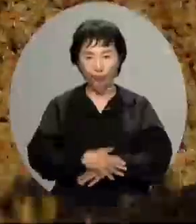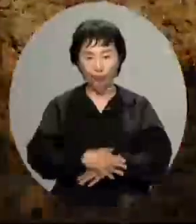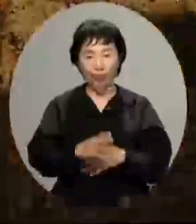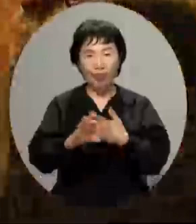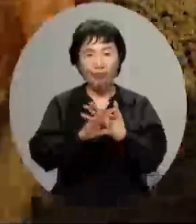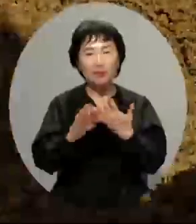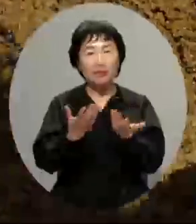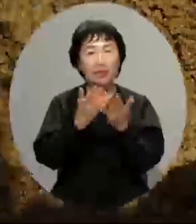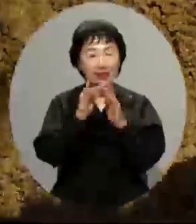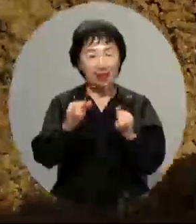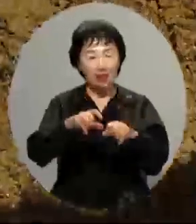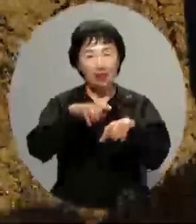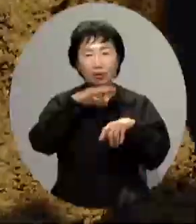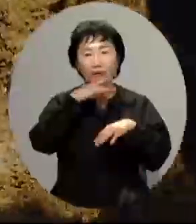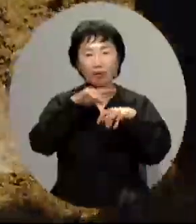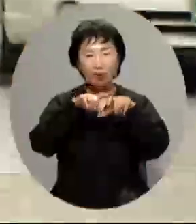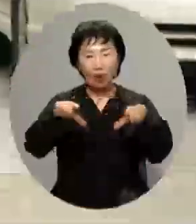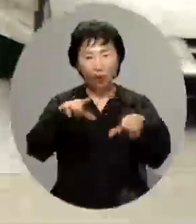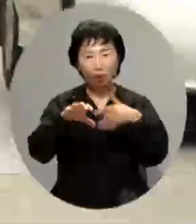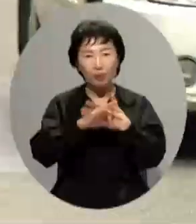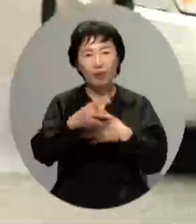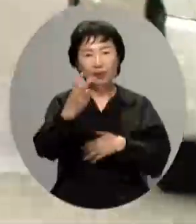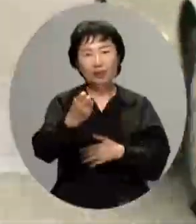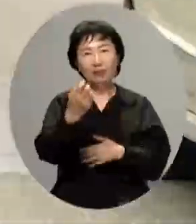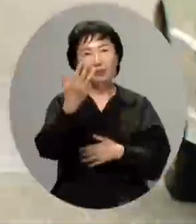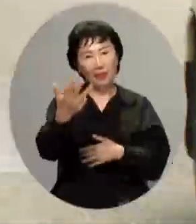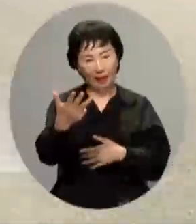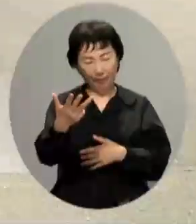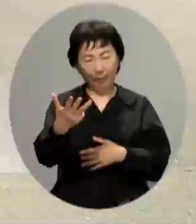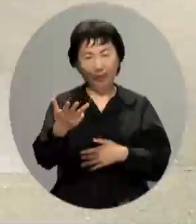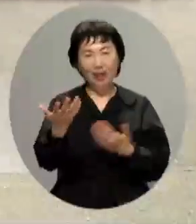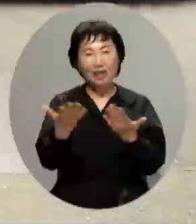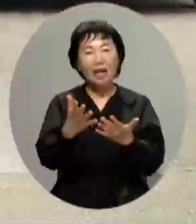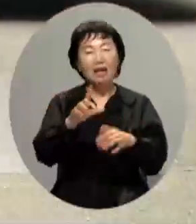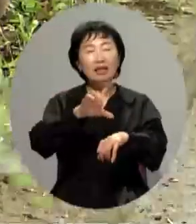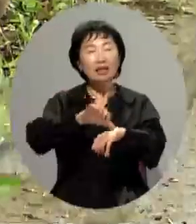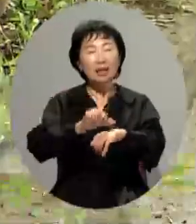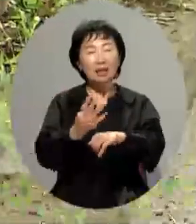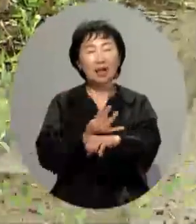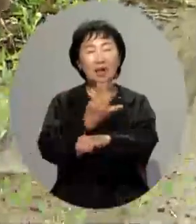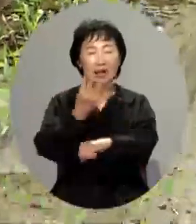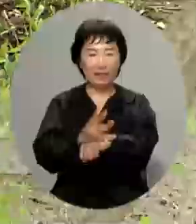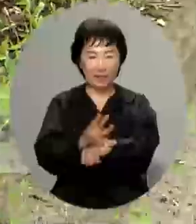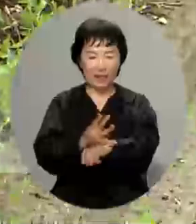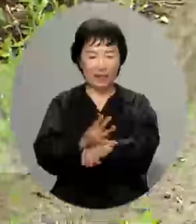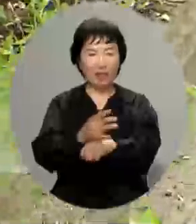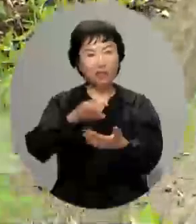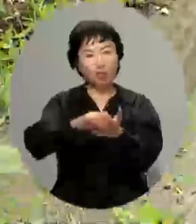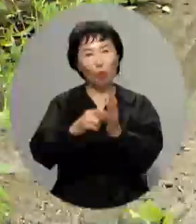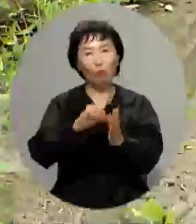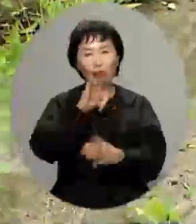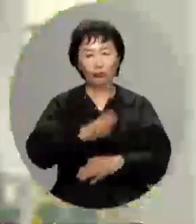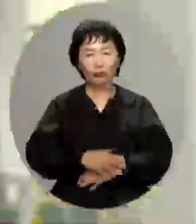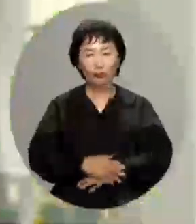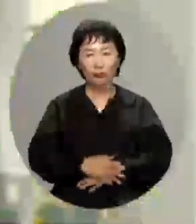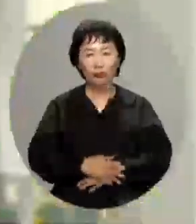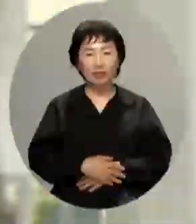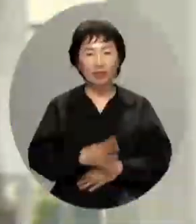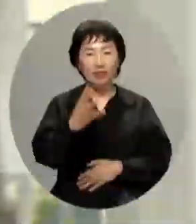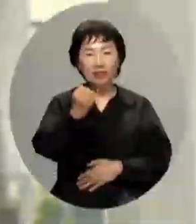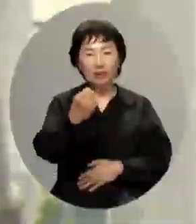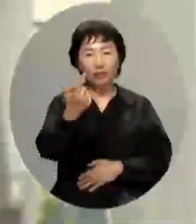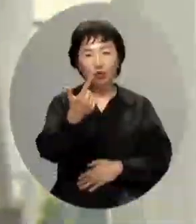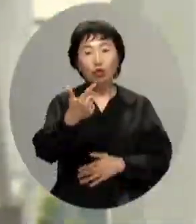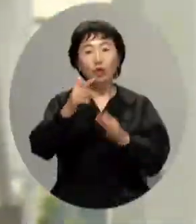일용직 노동자 평균 연령은 73세, 주간 노동 시간은 14시간이었습니다. 특히 4만 6천